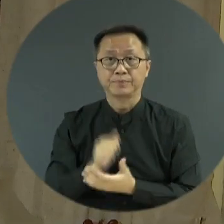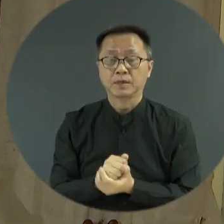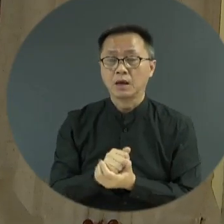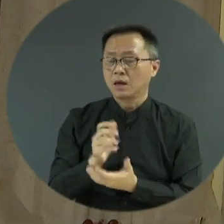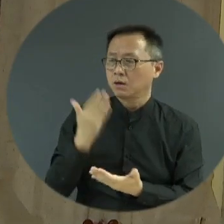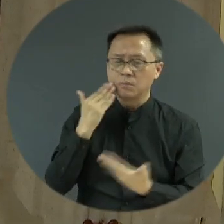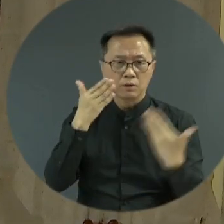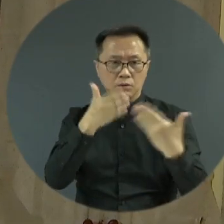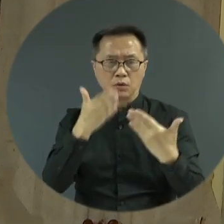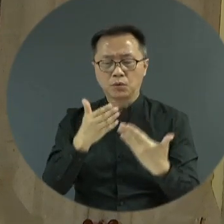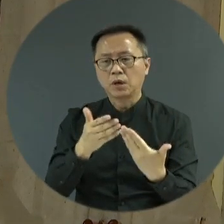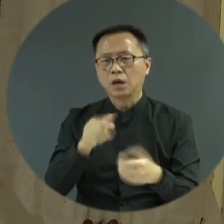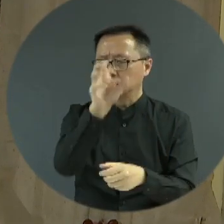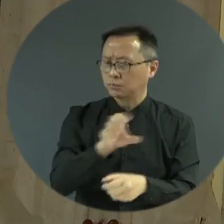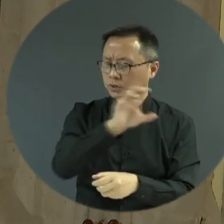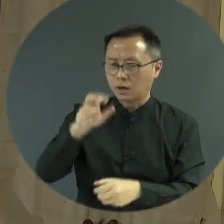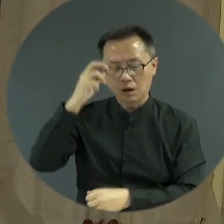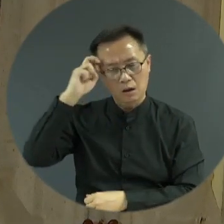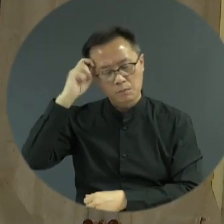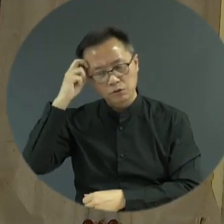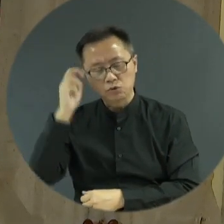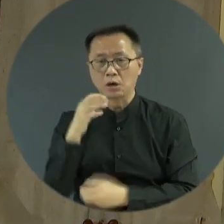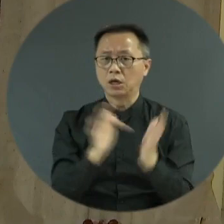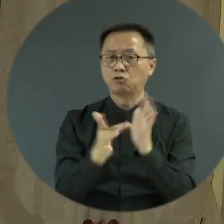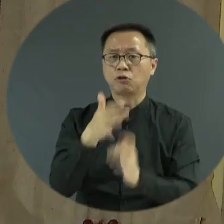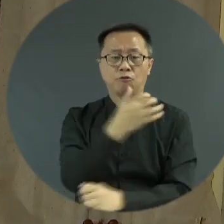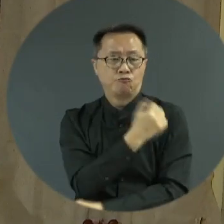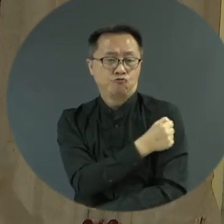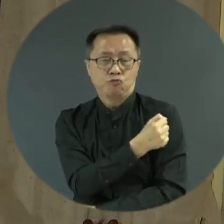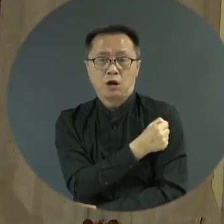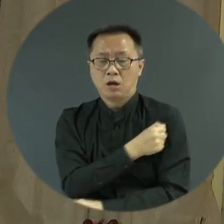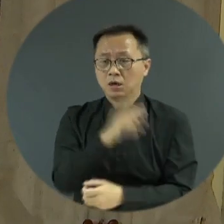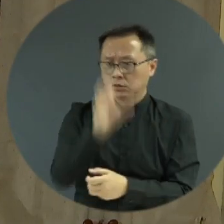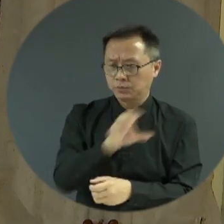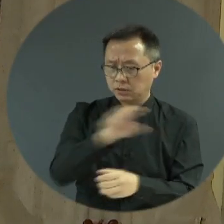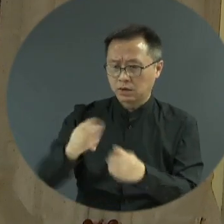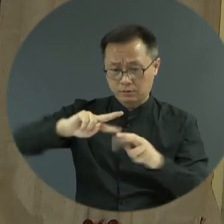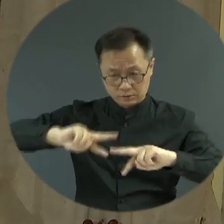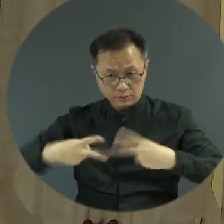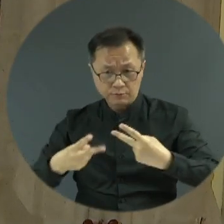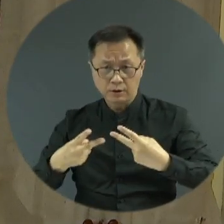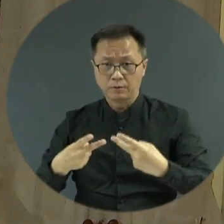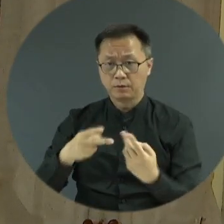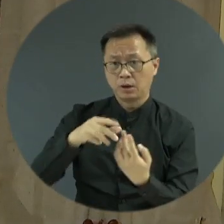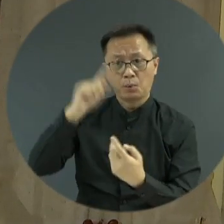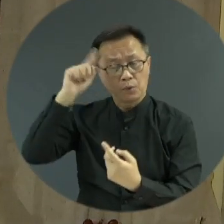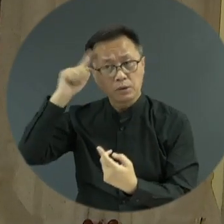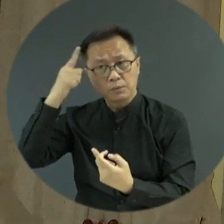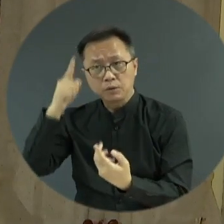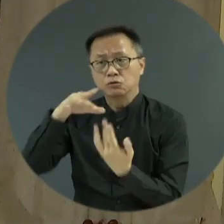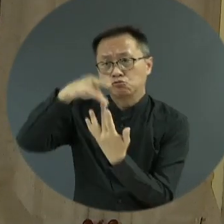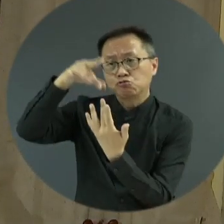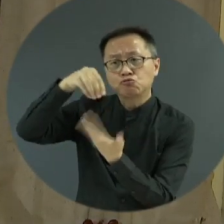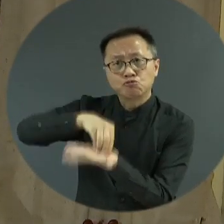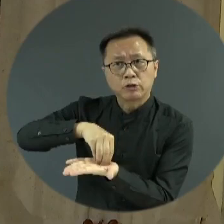架，默想基督的苦难，是让十字架成为我们每一个决定的反省标